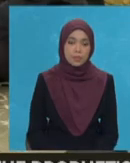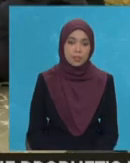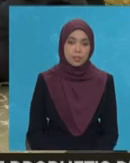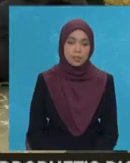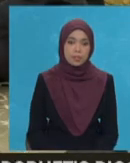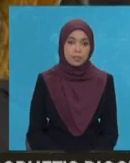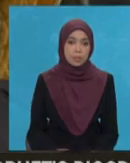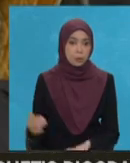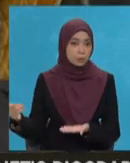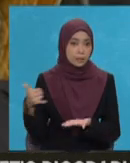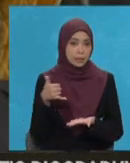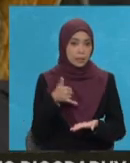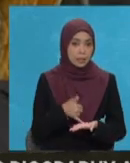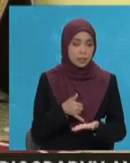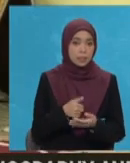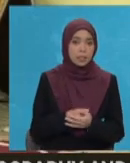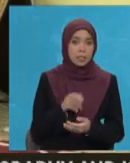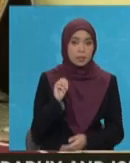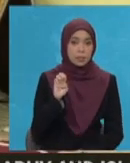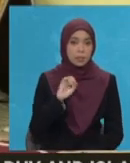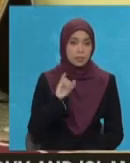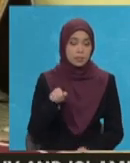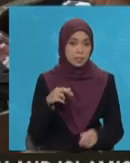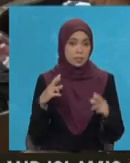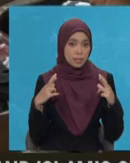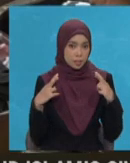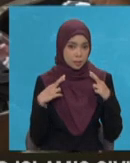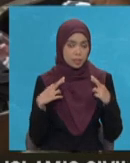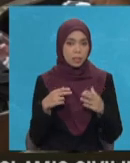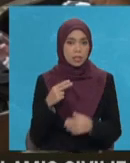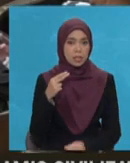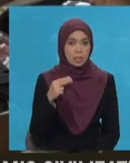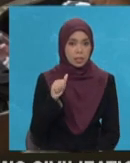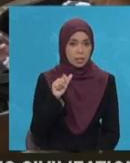hadir yang berhormati hindatu Laila Radja meja Jenderal besar